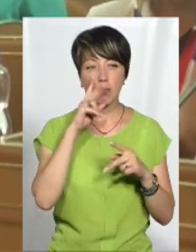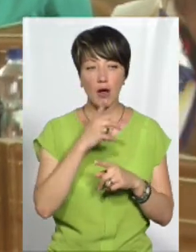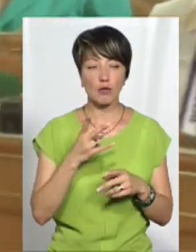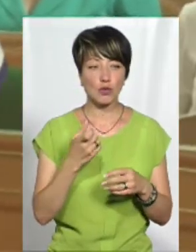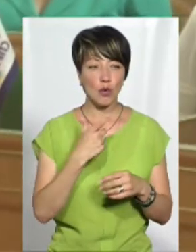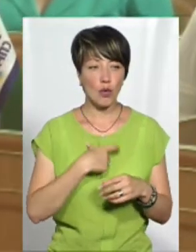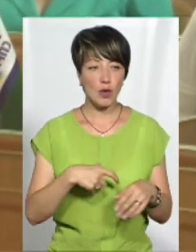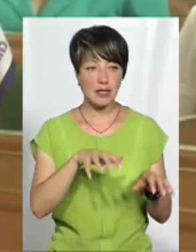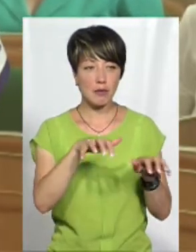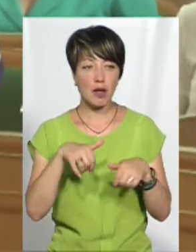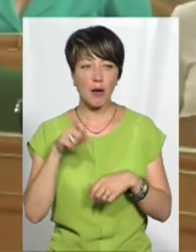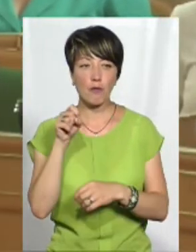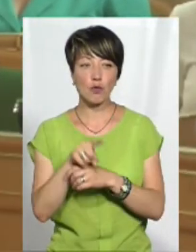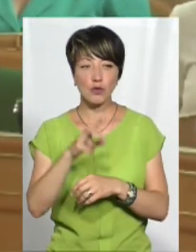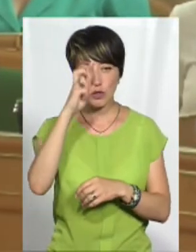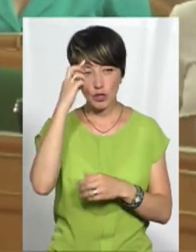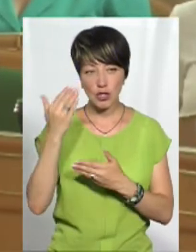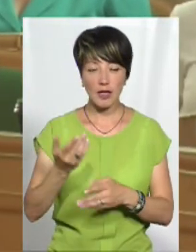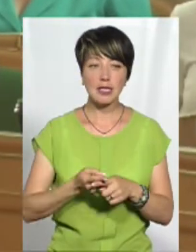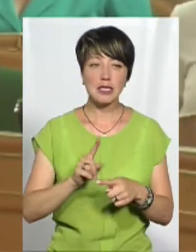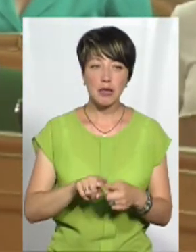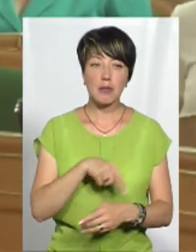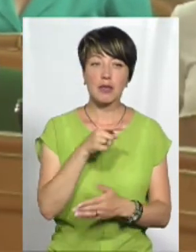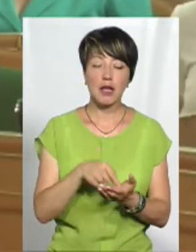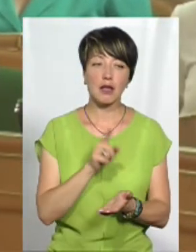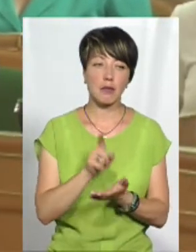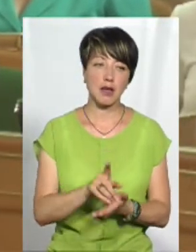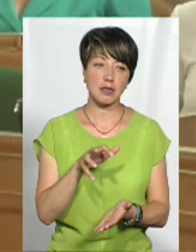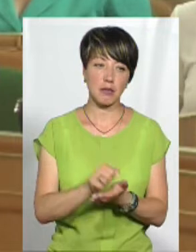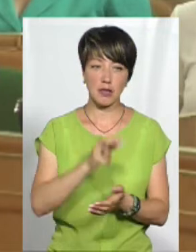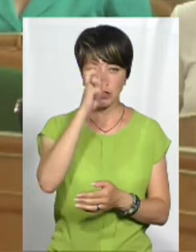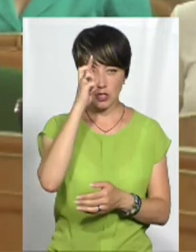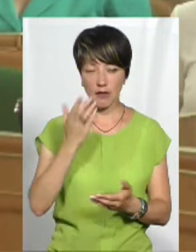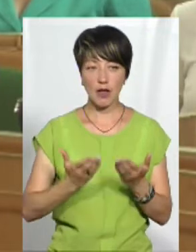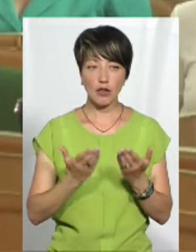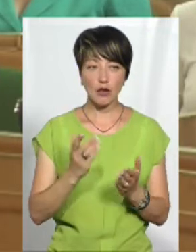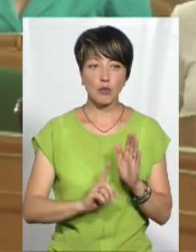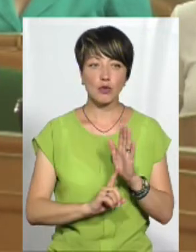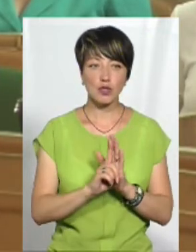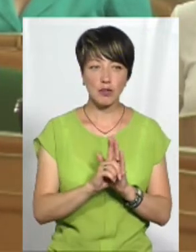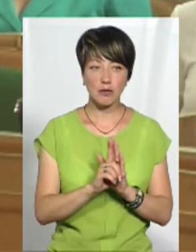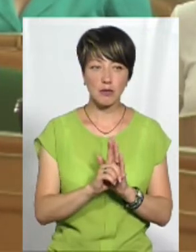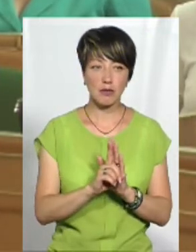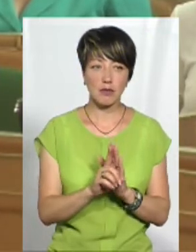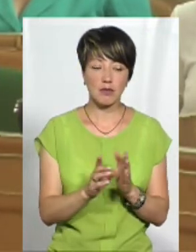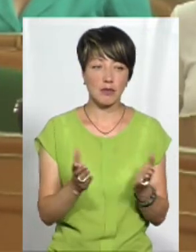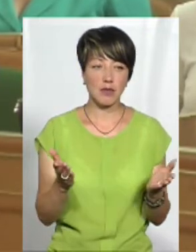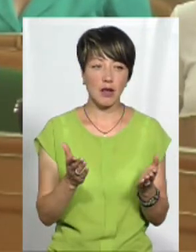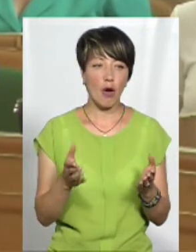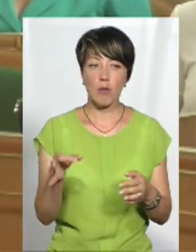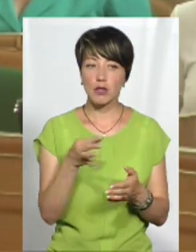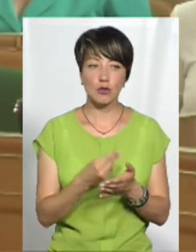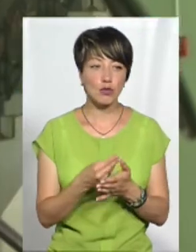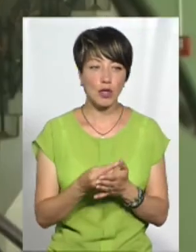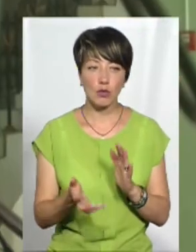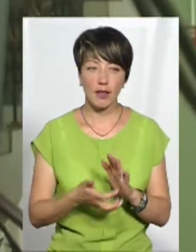себе функції держави. Цим питанням має займатися держава. Ми завтра, якщо пожежу почнемо носити, у нас ніякого бюджету обласного не